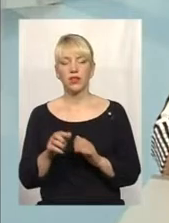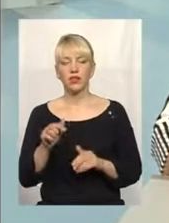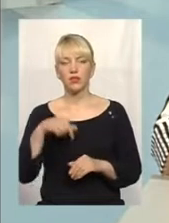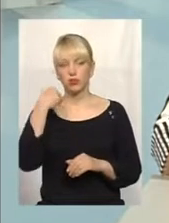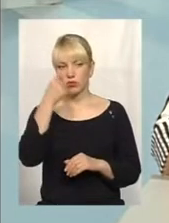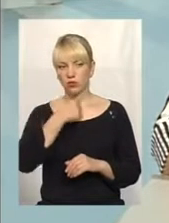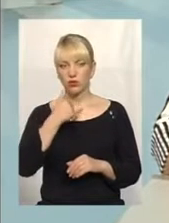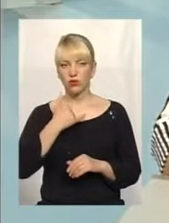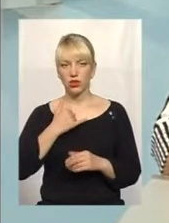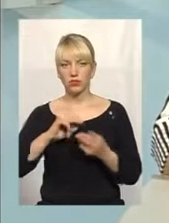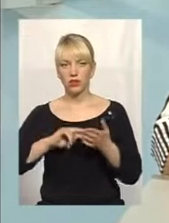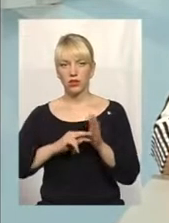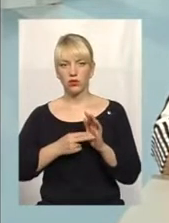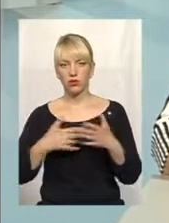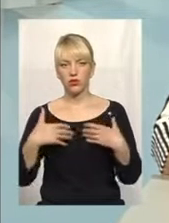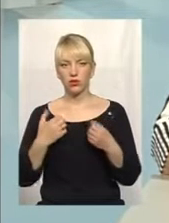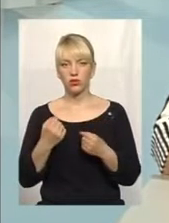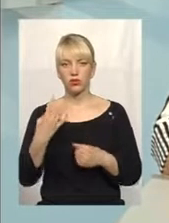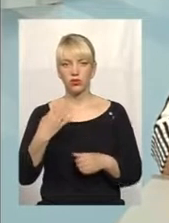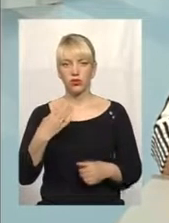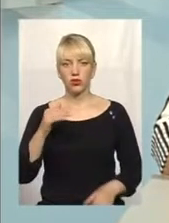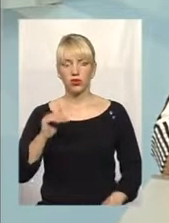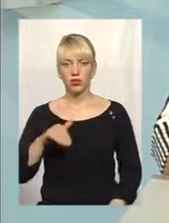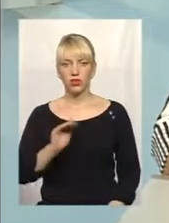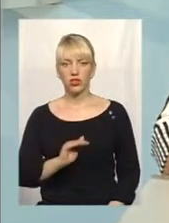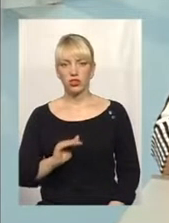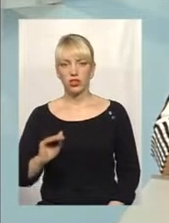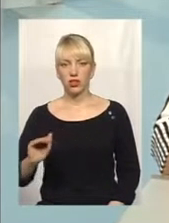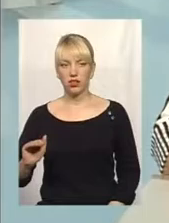нас планується оздоровлення до 40 тисяч дітей